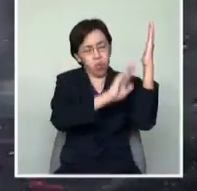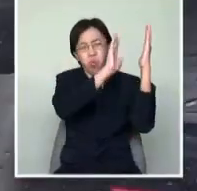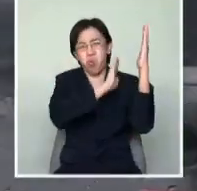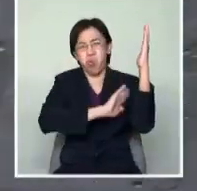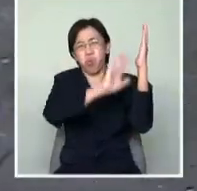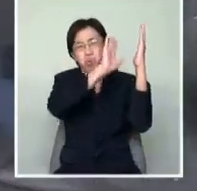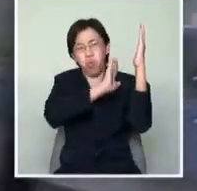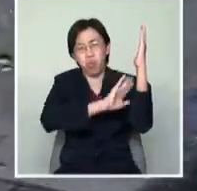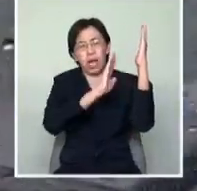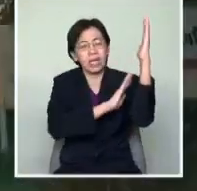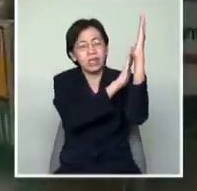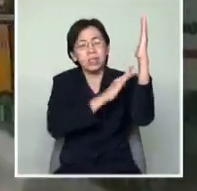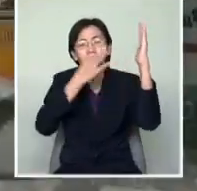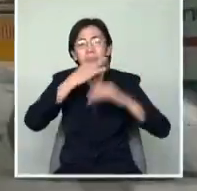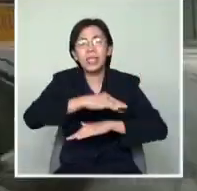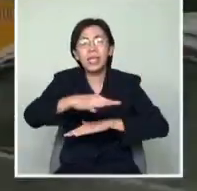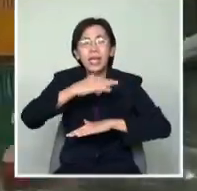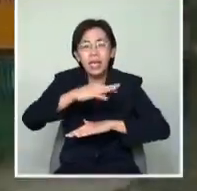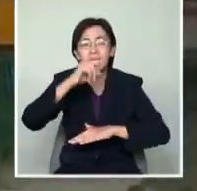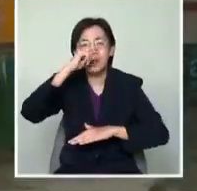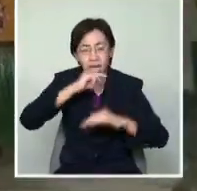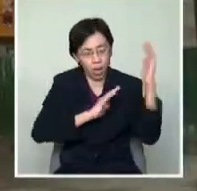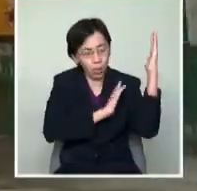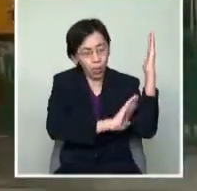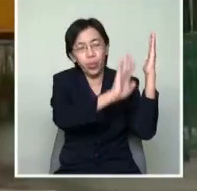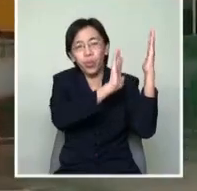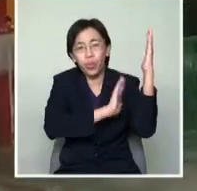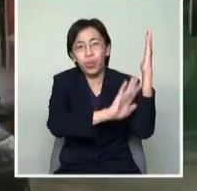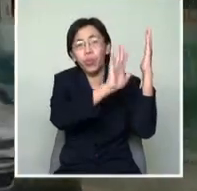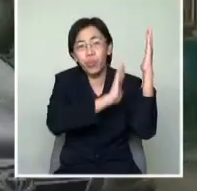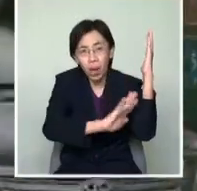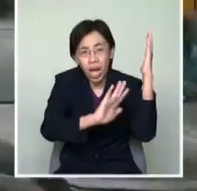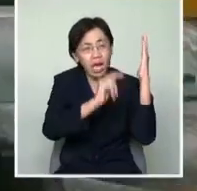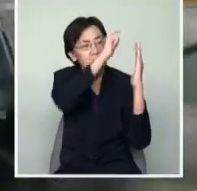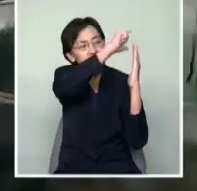คงพัดปกคลุมทะเลอันดามันประเทศไทยและอ่าวไทยก็เลยส่งผลทำ